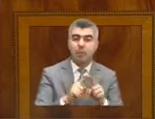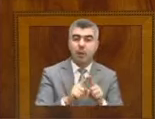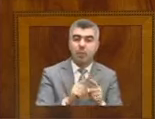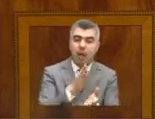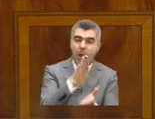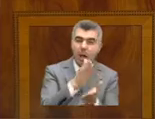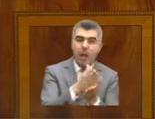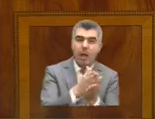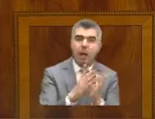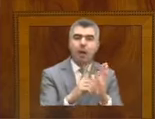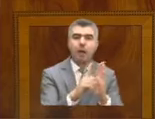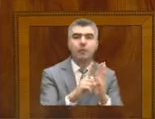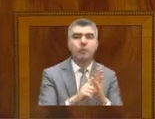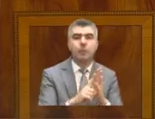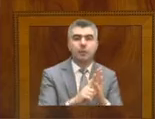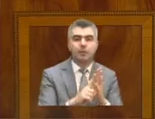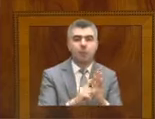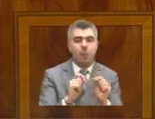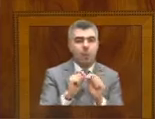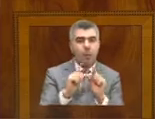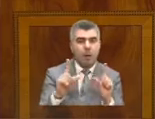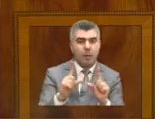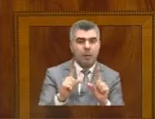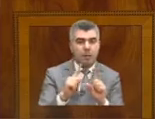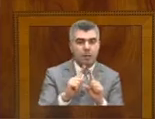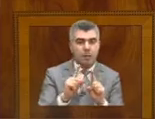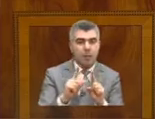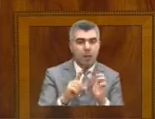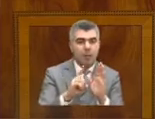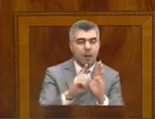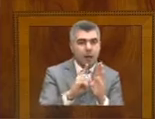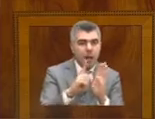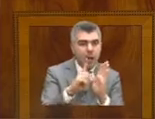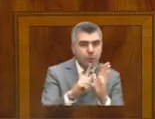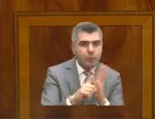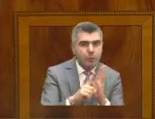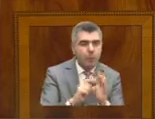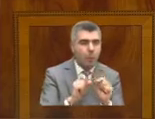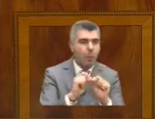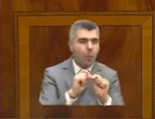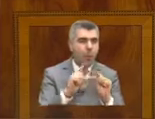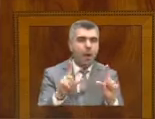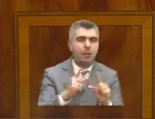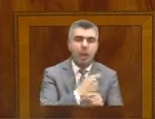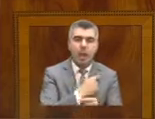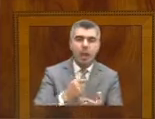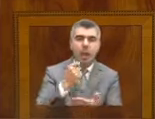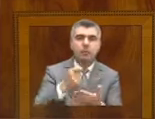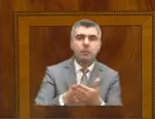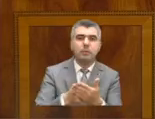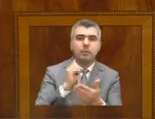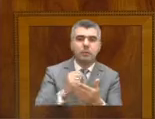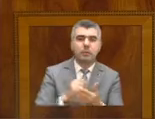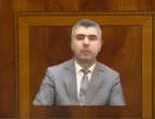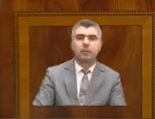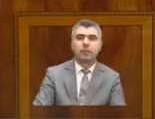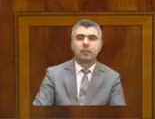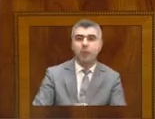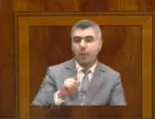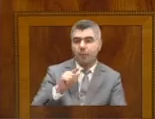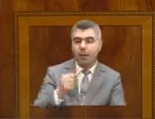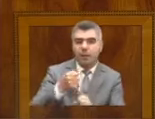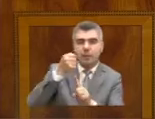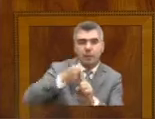الحق والقانون وضمان الأمن القانوني والقضائي اللازم لتحقيق التنمية الشاملة، وذلك عبر